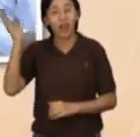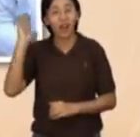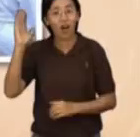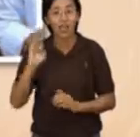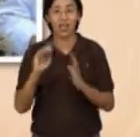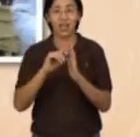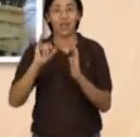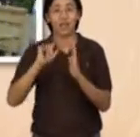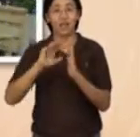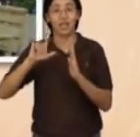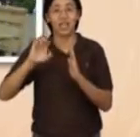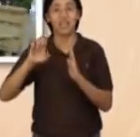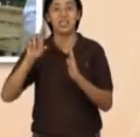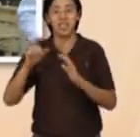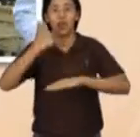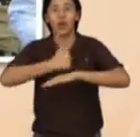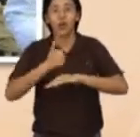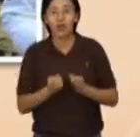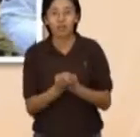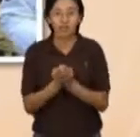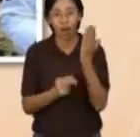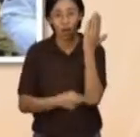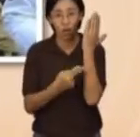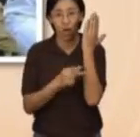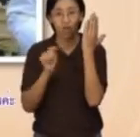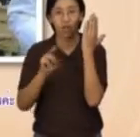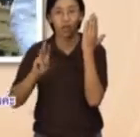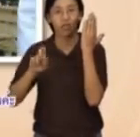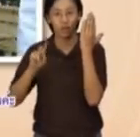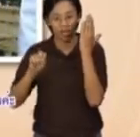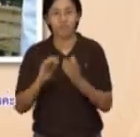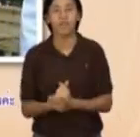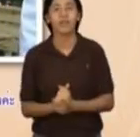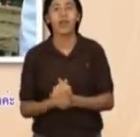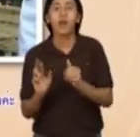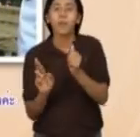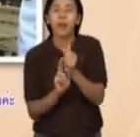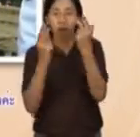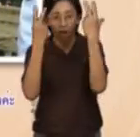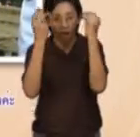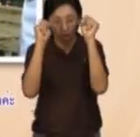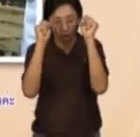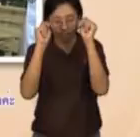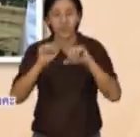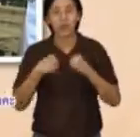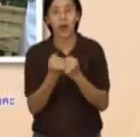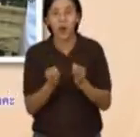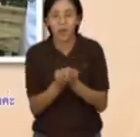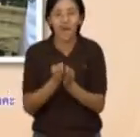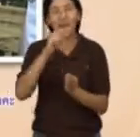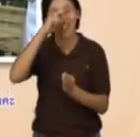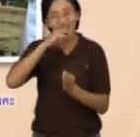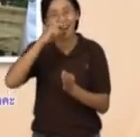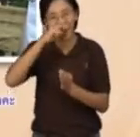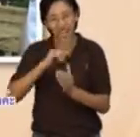ราค่ะอาจารย์บุญเชิดศรสุวรรณนะคะหัวหน้าเชฟประจำโรงแรมเดอะทวินทาวเวอร์แล้วก็ยังเป็นอุปนายกสมาคมพ่อครัวไทยที่เอื้อเฟื้อนะ